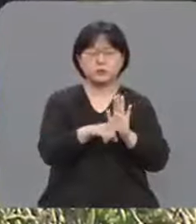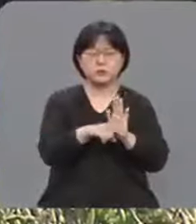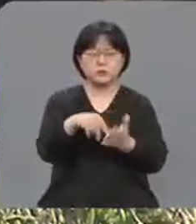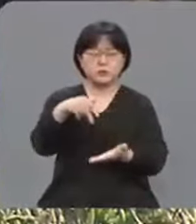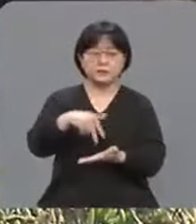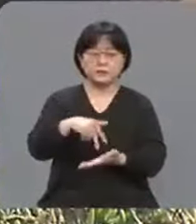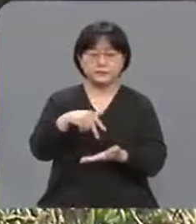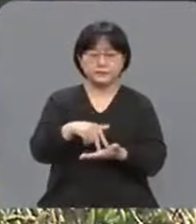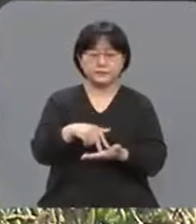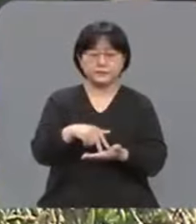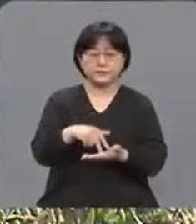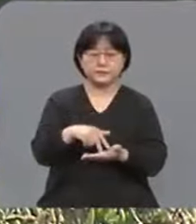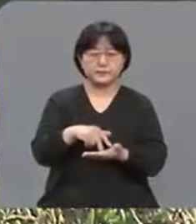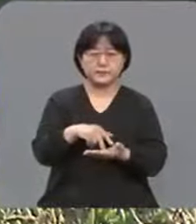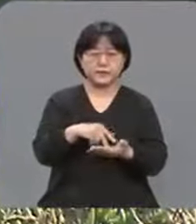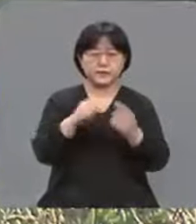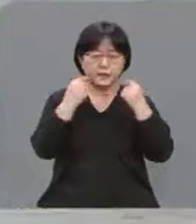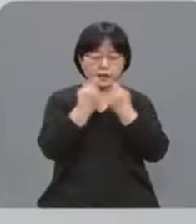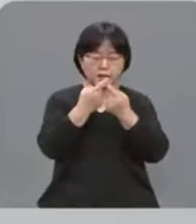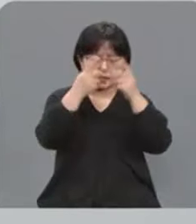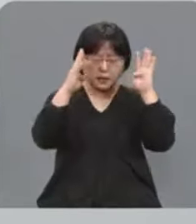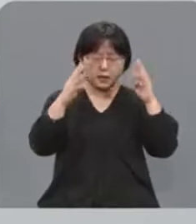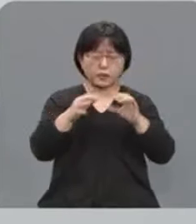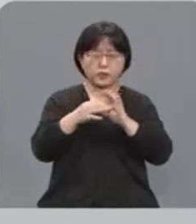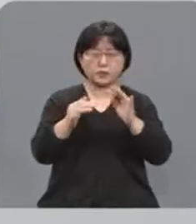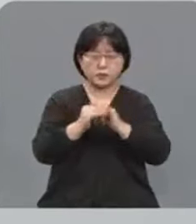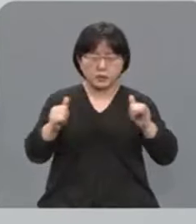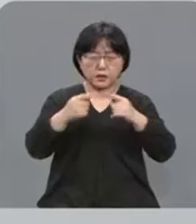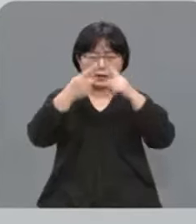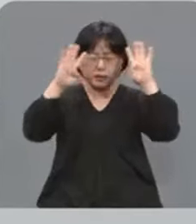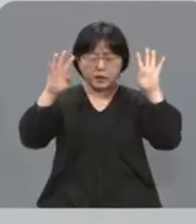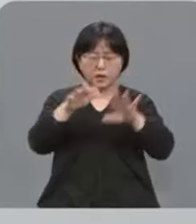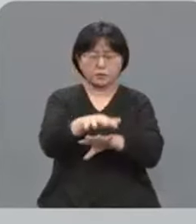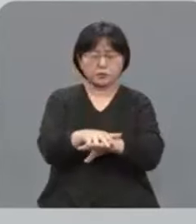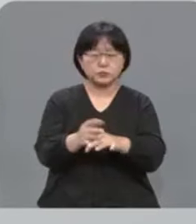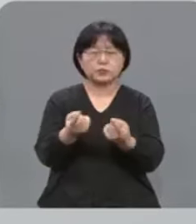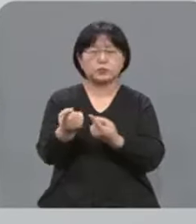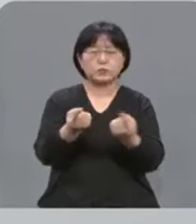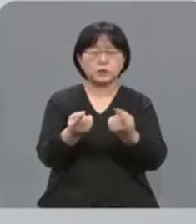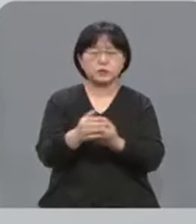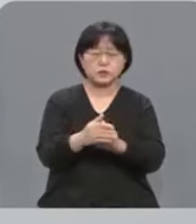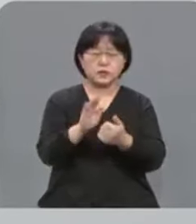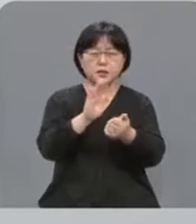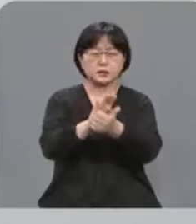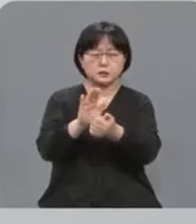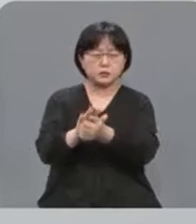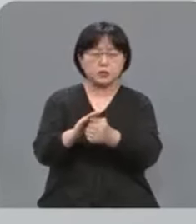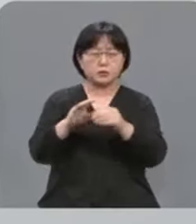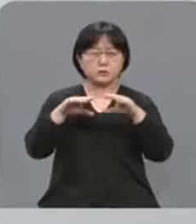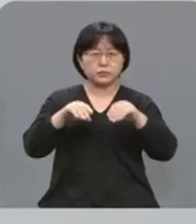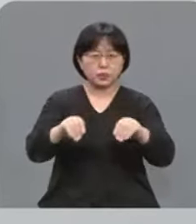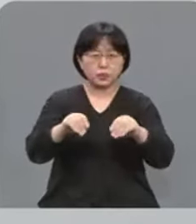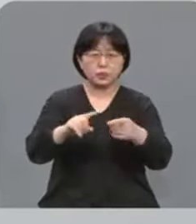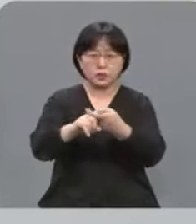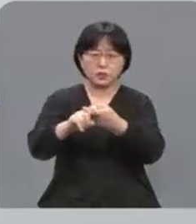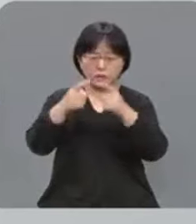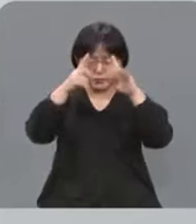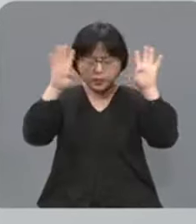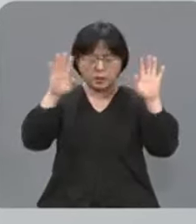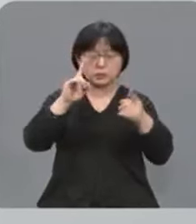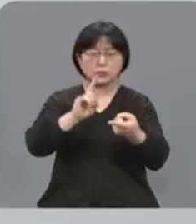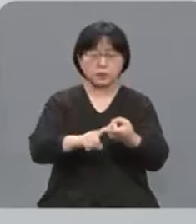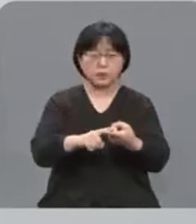보이고 있습니다 한 사립대 관계자는 사실상 대학 구조 조정이라 지원 종료 후에도 연합 대학을 유지하거나